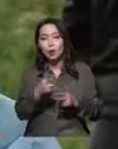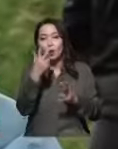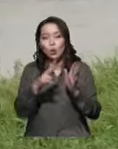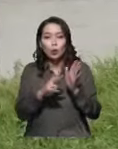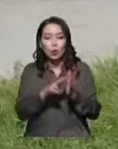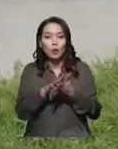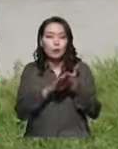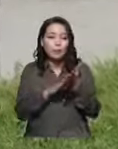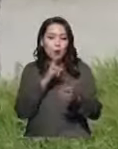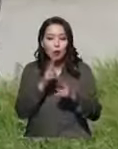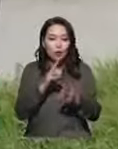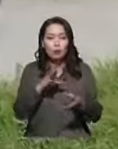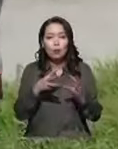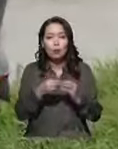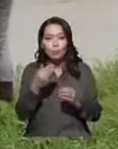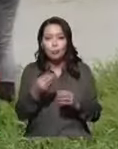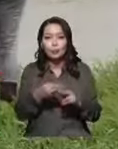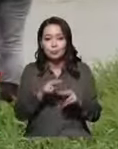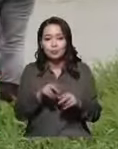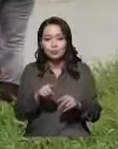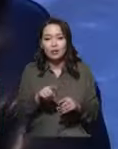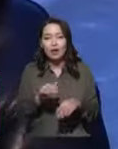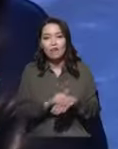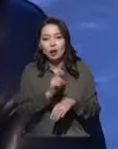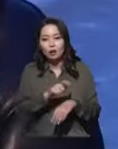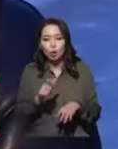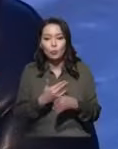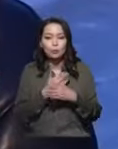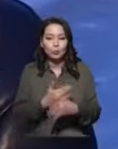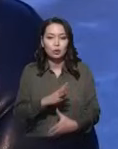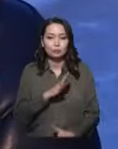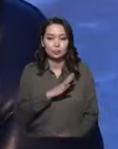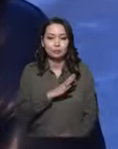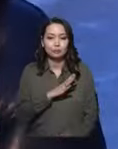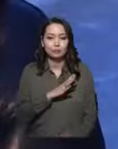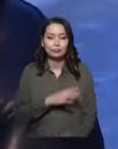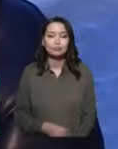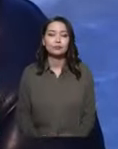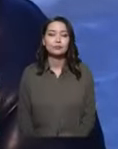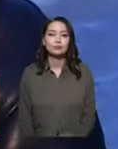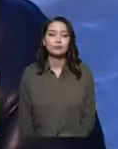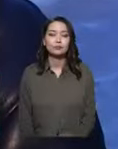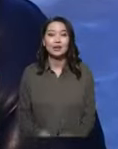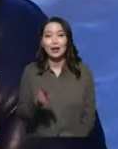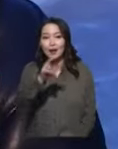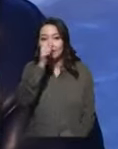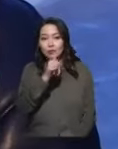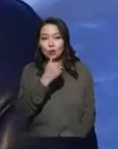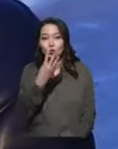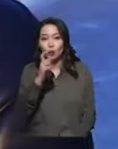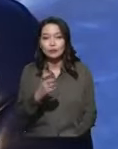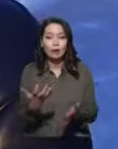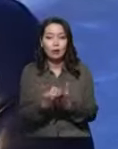өтініш түссе, соның басым бөлігінде осы волонтерлар көмектескен. Наши волонтеры прям находили. Қаңтар айында біз 4 адамды